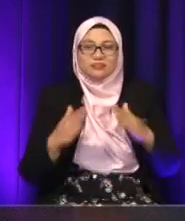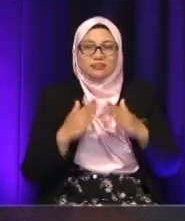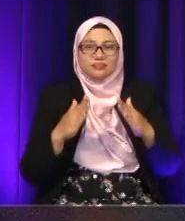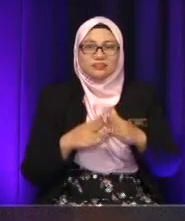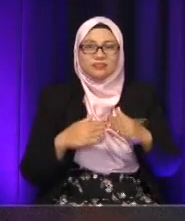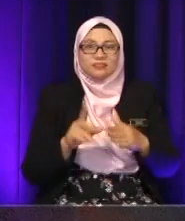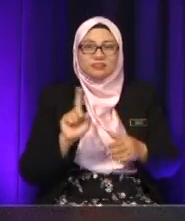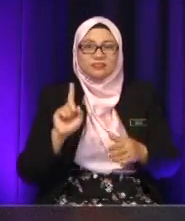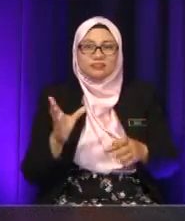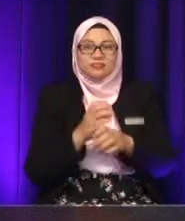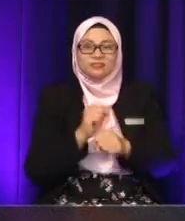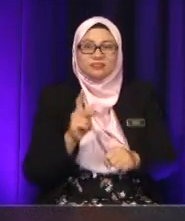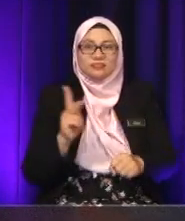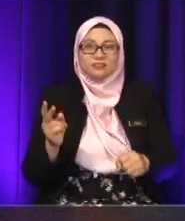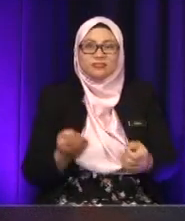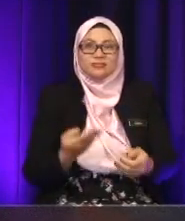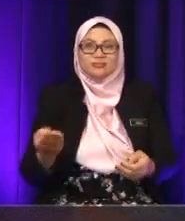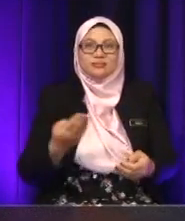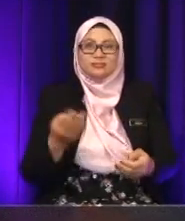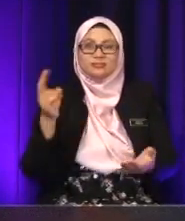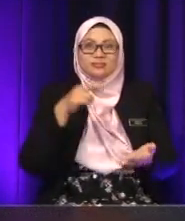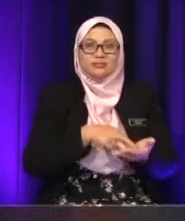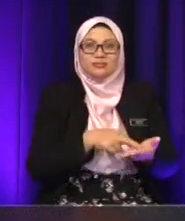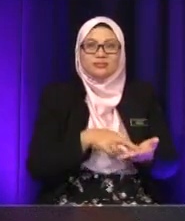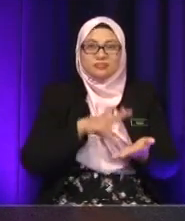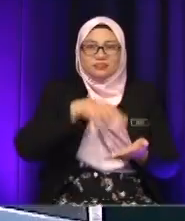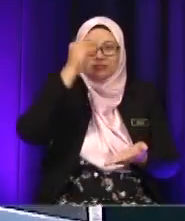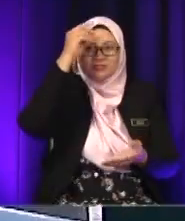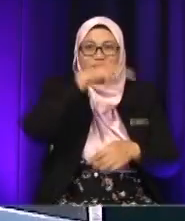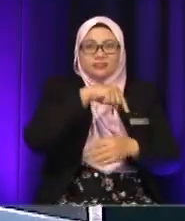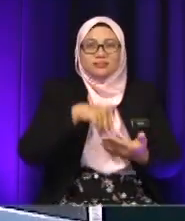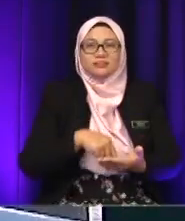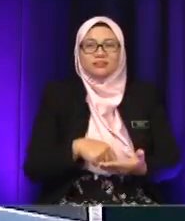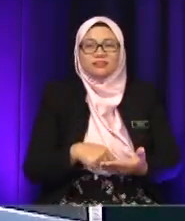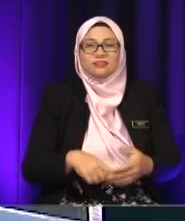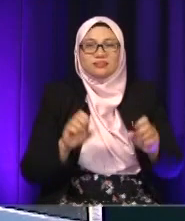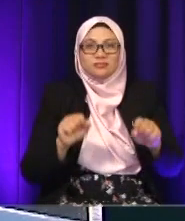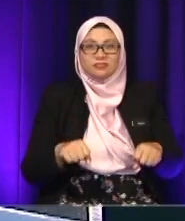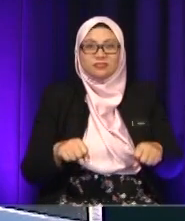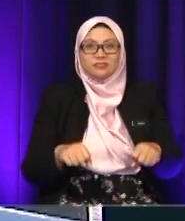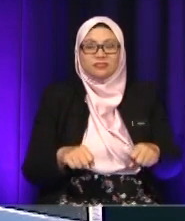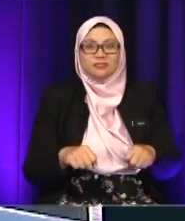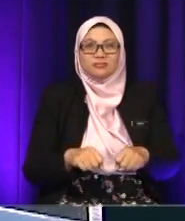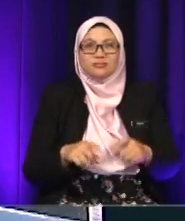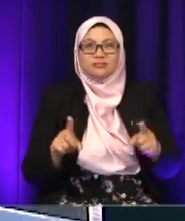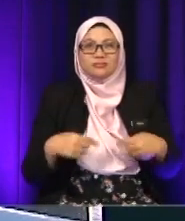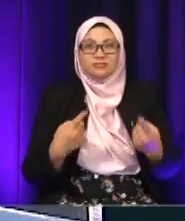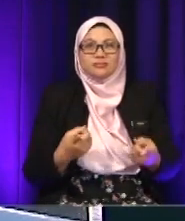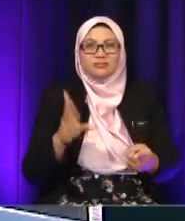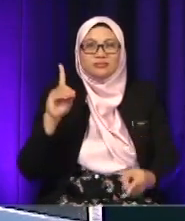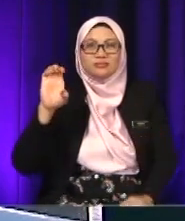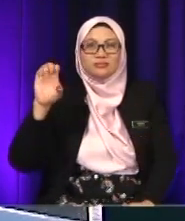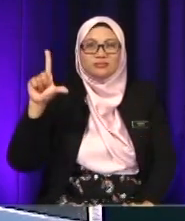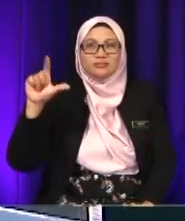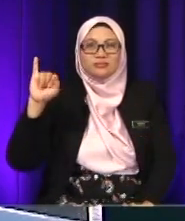bahan-bahan rujukan pembelajaran kita pada hari ini Insyaallah jadi boleh melerai yaitu melayani yaitu planta delima